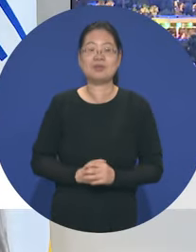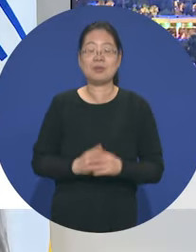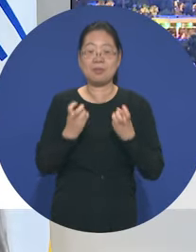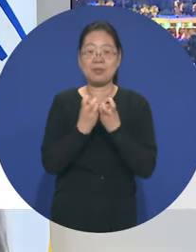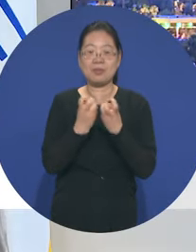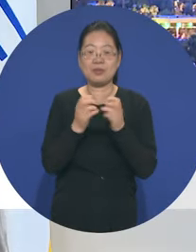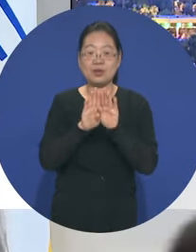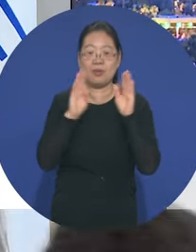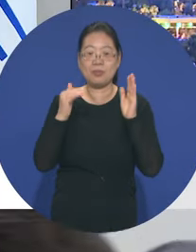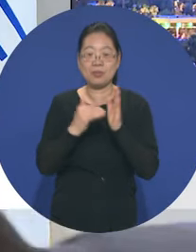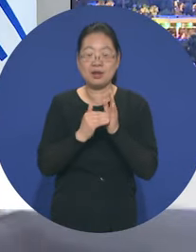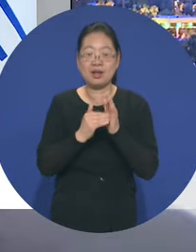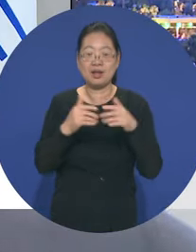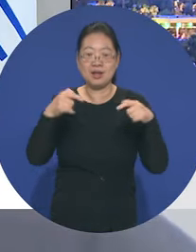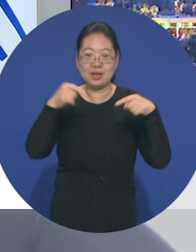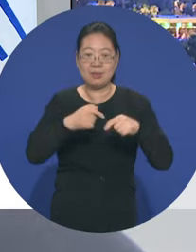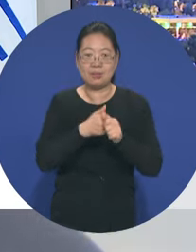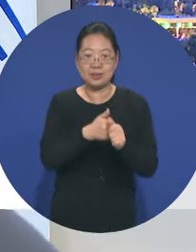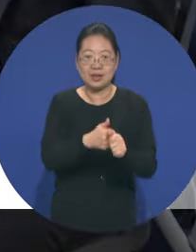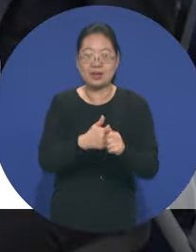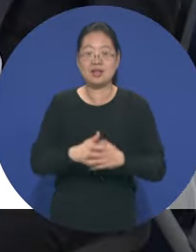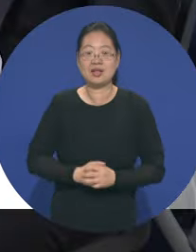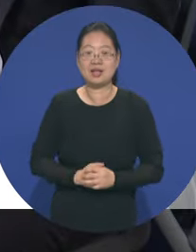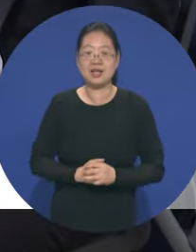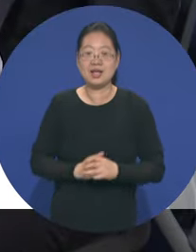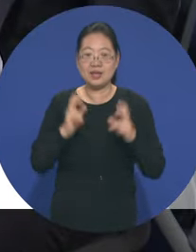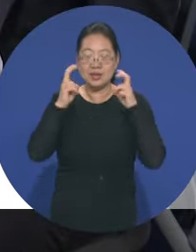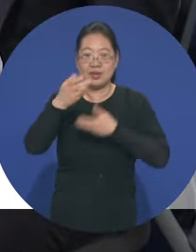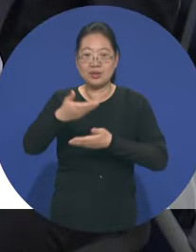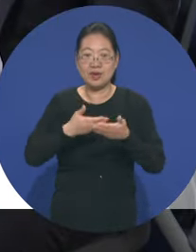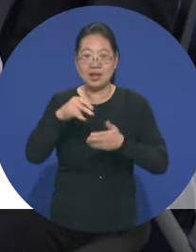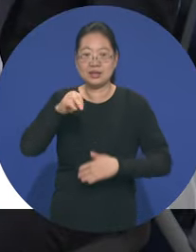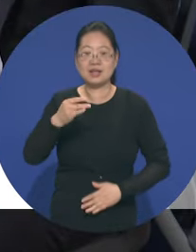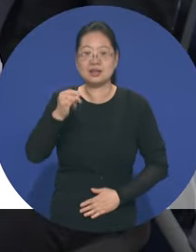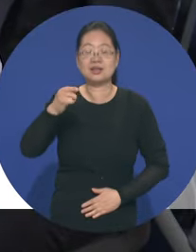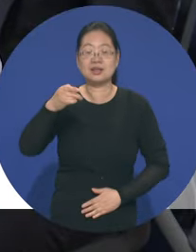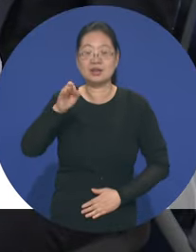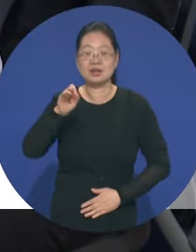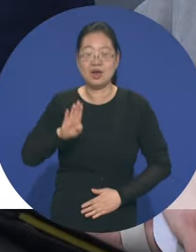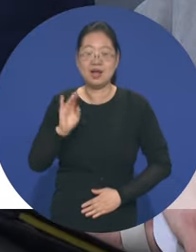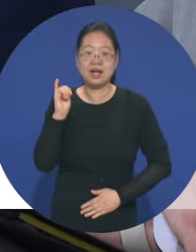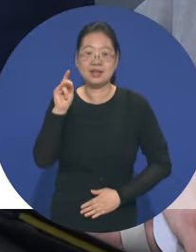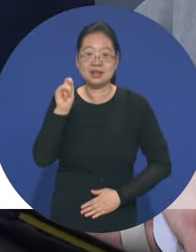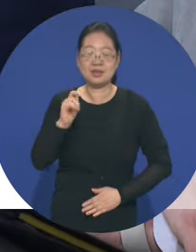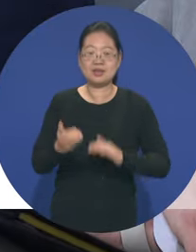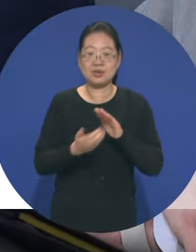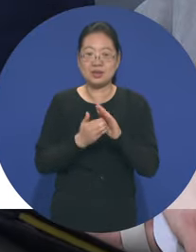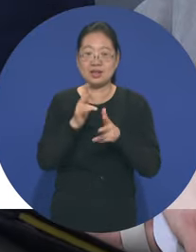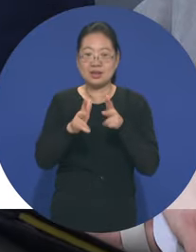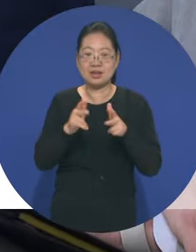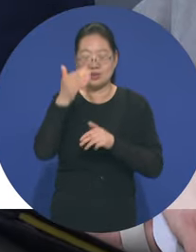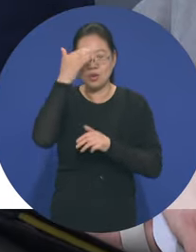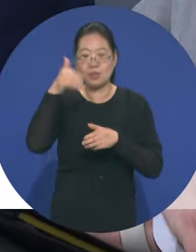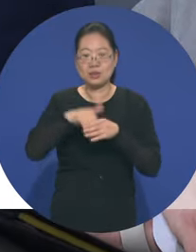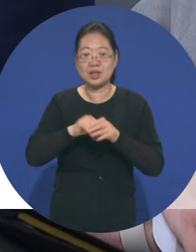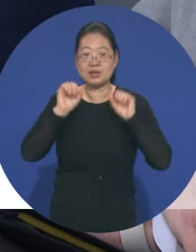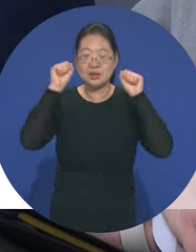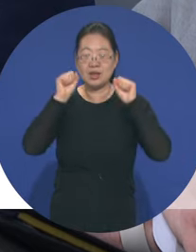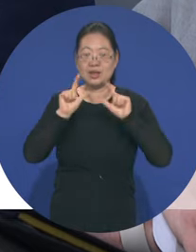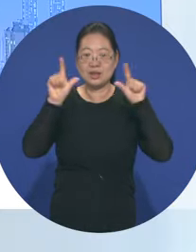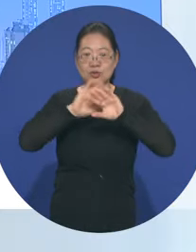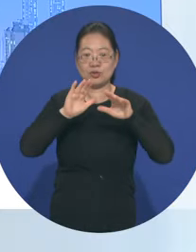협력에 물고를었습니다 협약에 따라 양지역 기업 교류 스타트업 it 첨단산업 청년